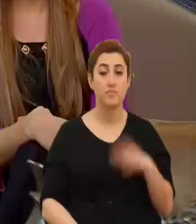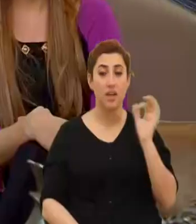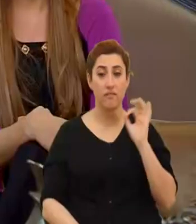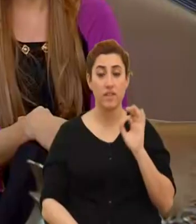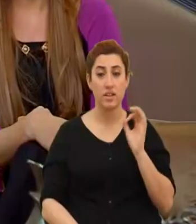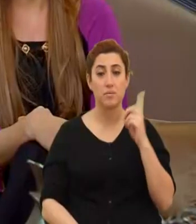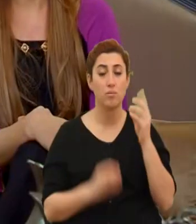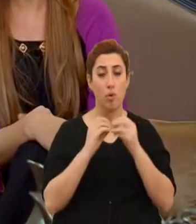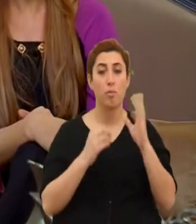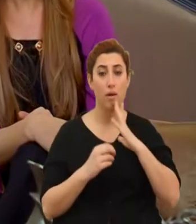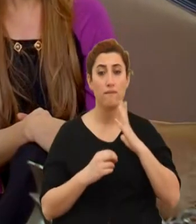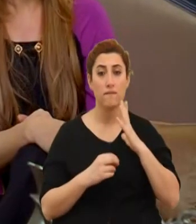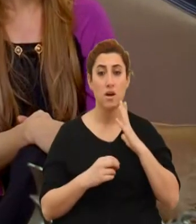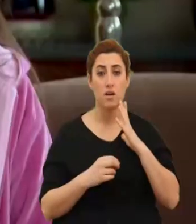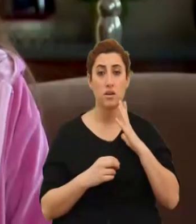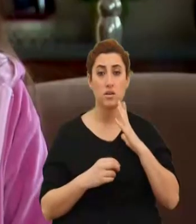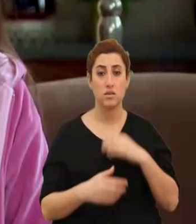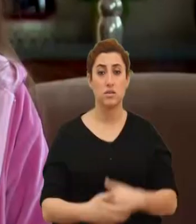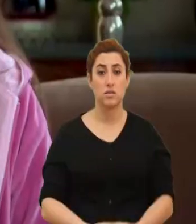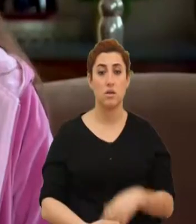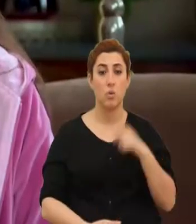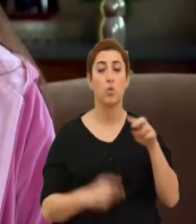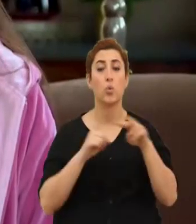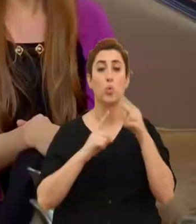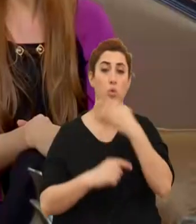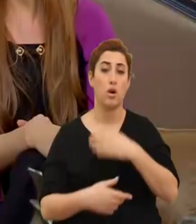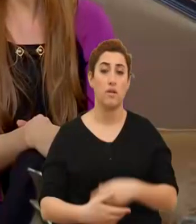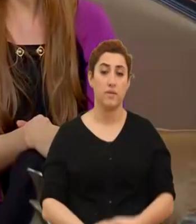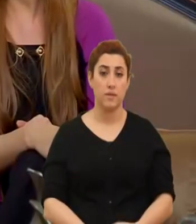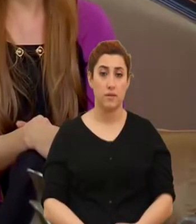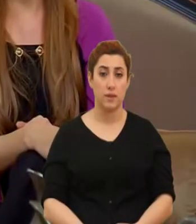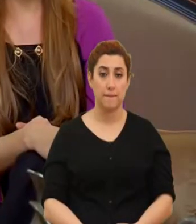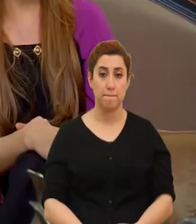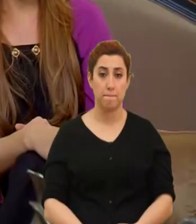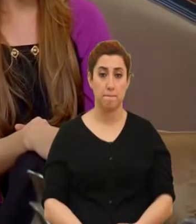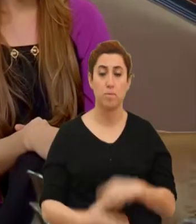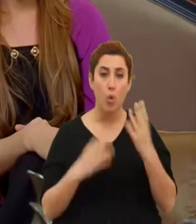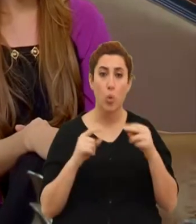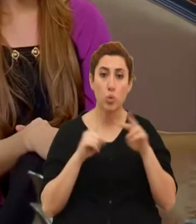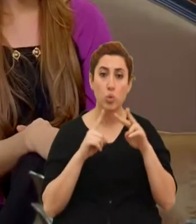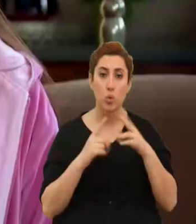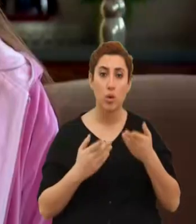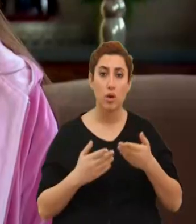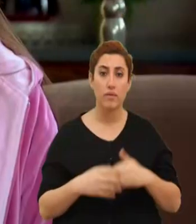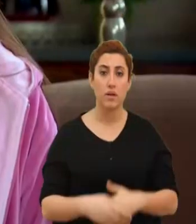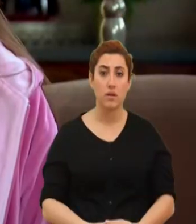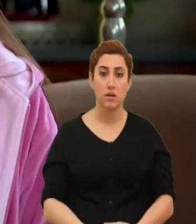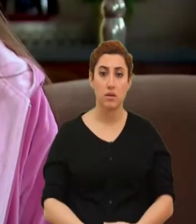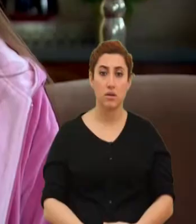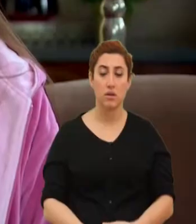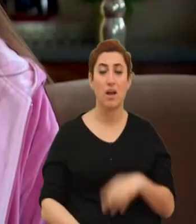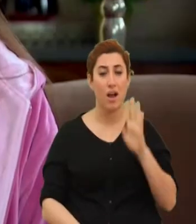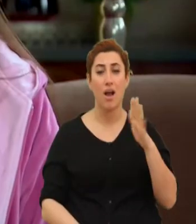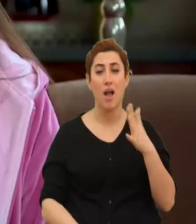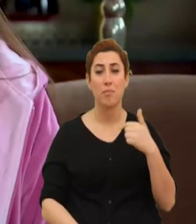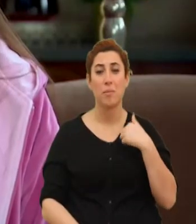Evet, bir sorun var. O da Nurhan. Ne oldu Nurhancığıma?